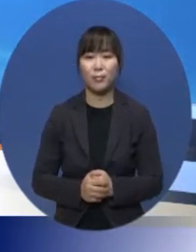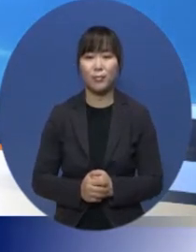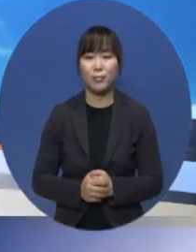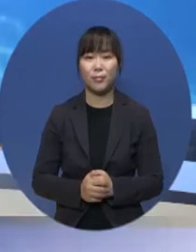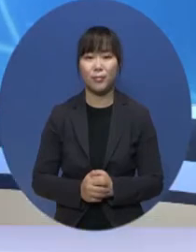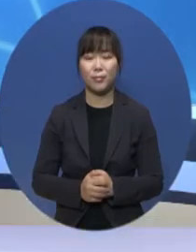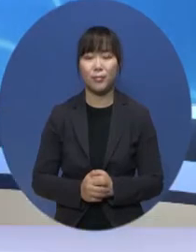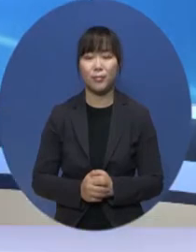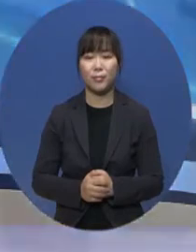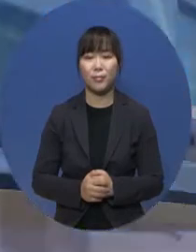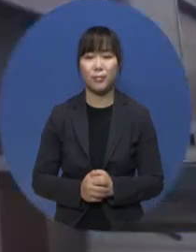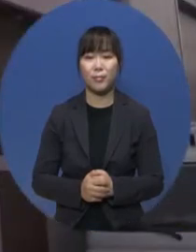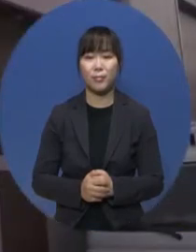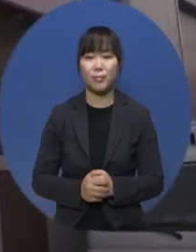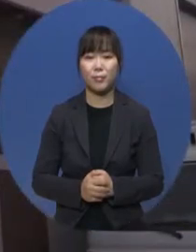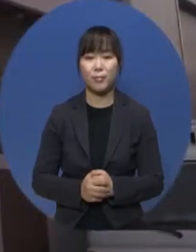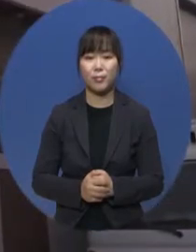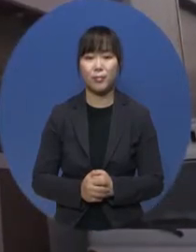기자입니다.